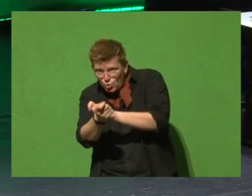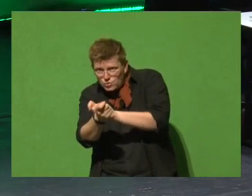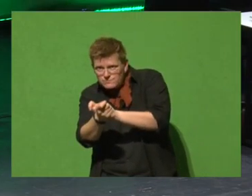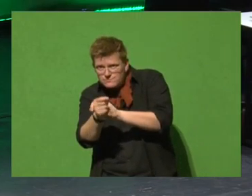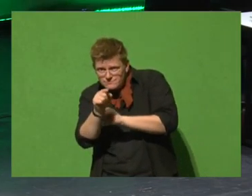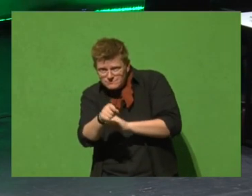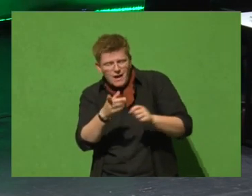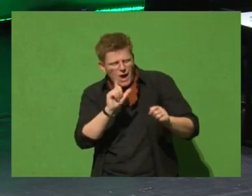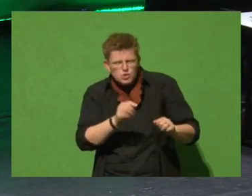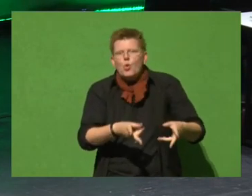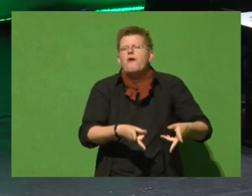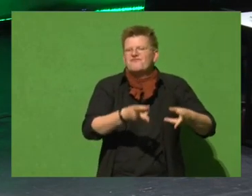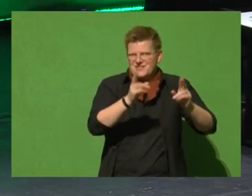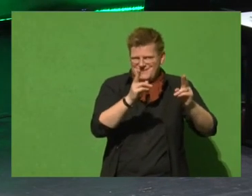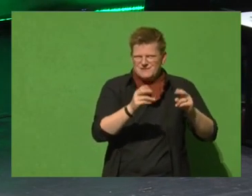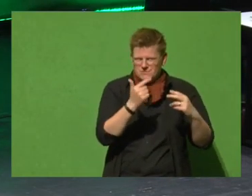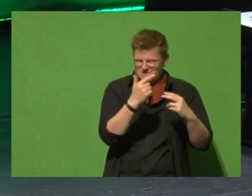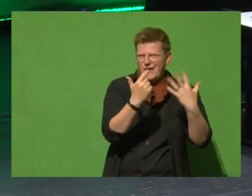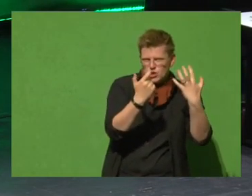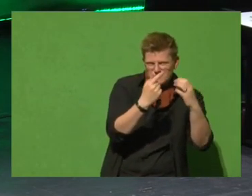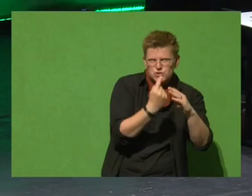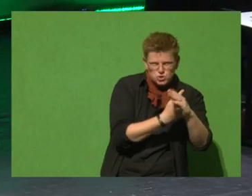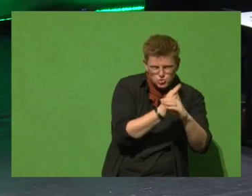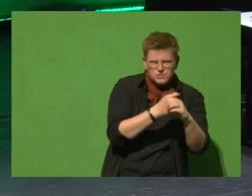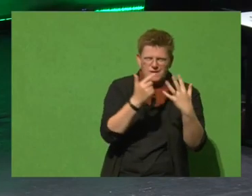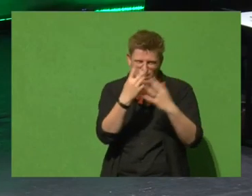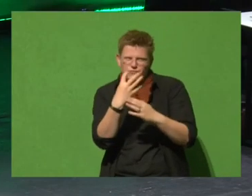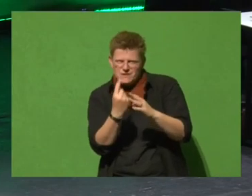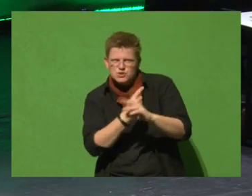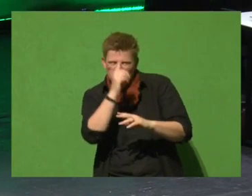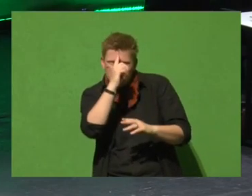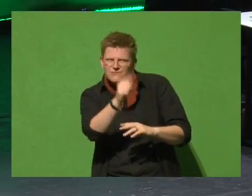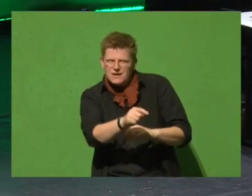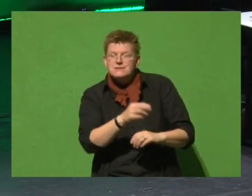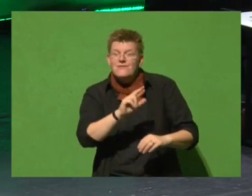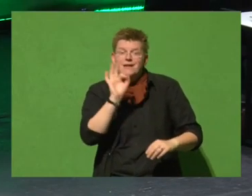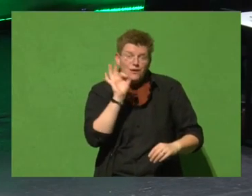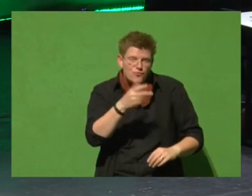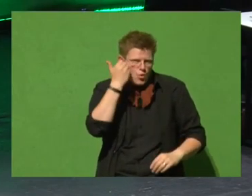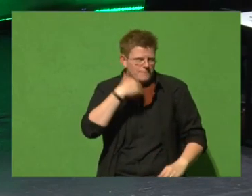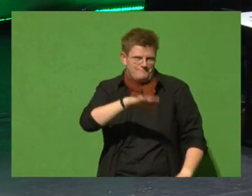von Fristen für Änderungsanträge für die LDK und den LPR ist.